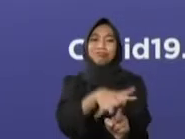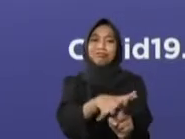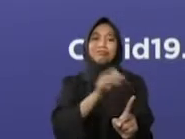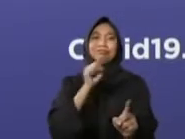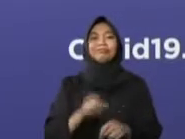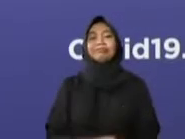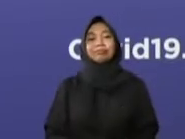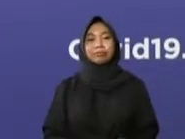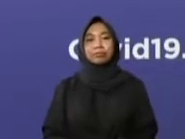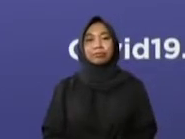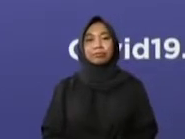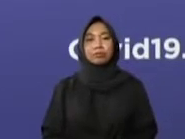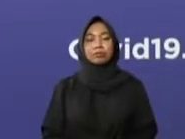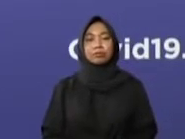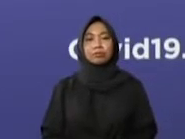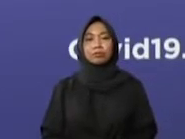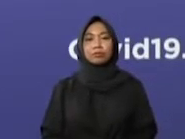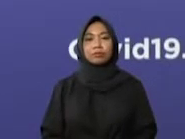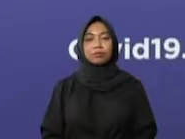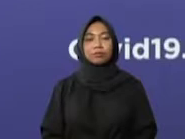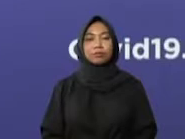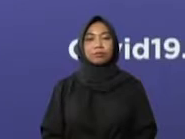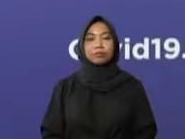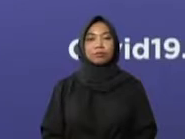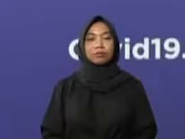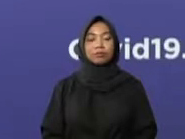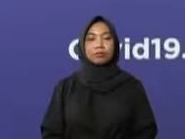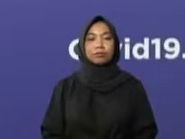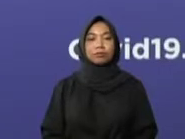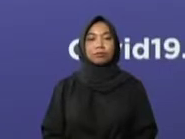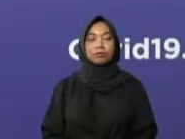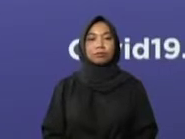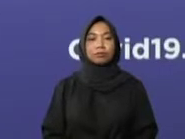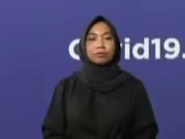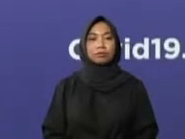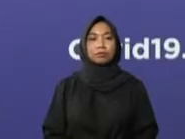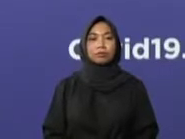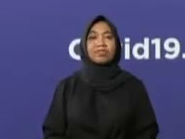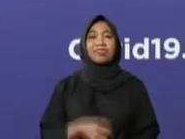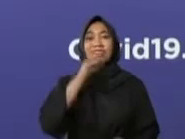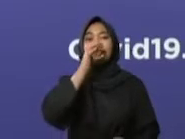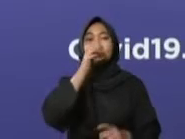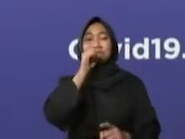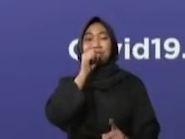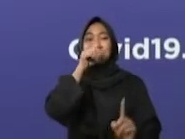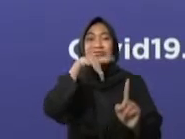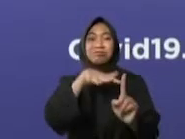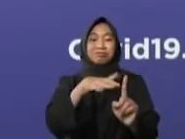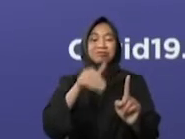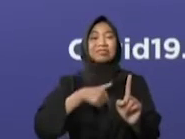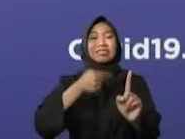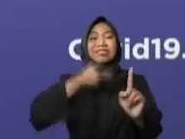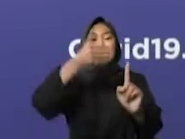nya data yang kita miliki sebaran droplet ini bisa sampai dengan 1